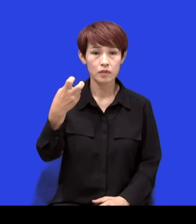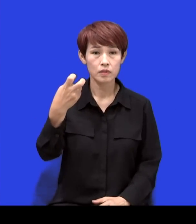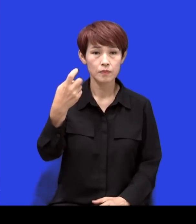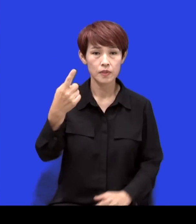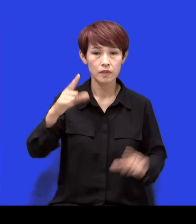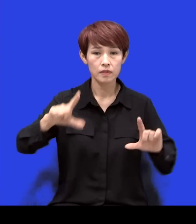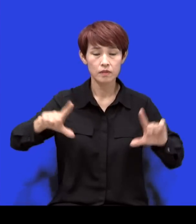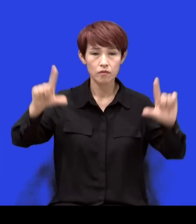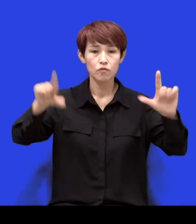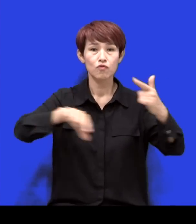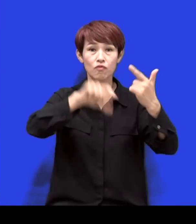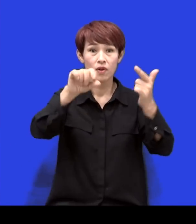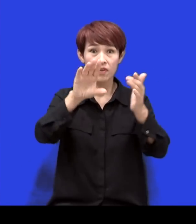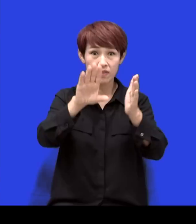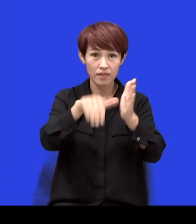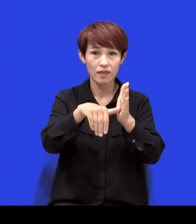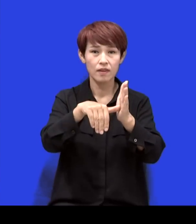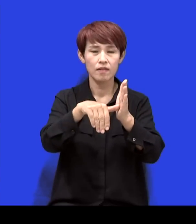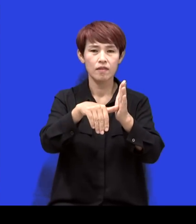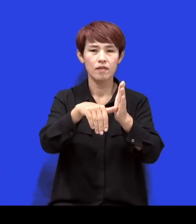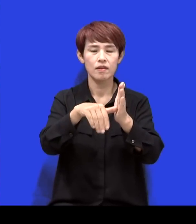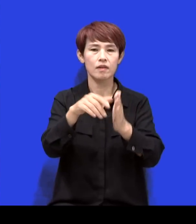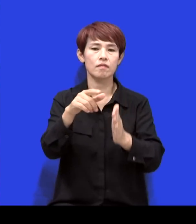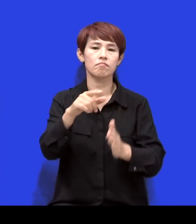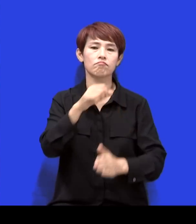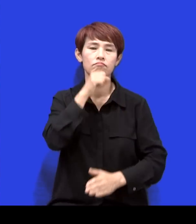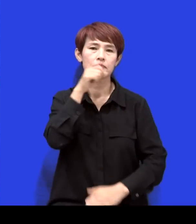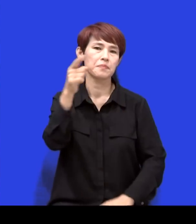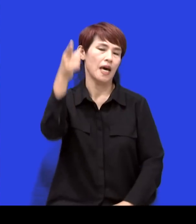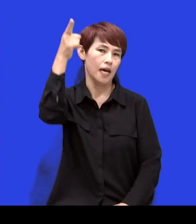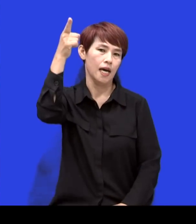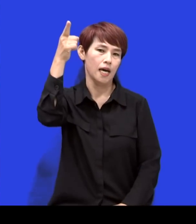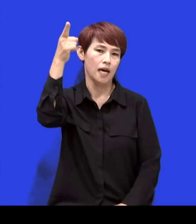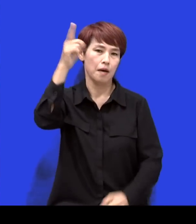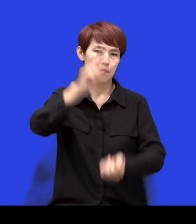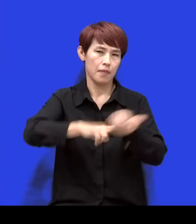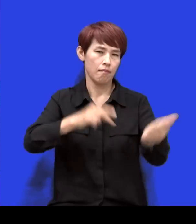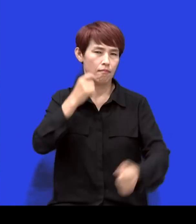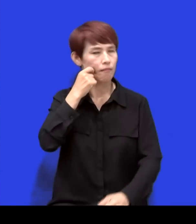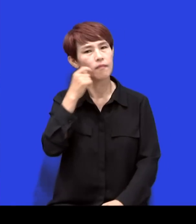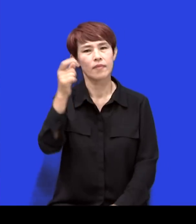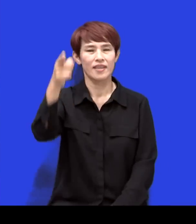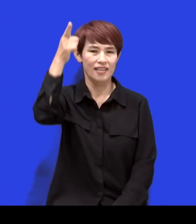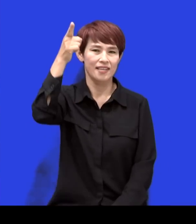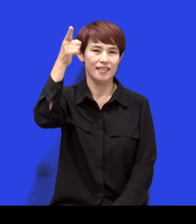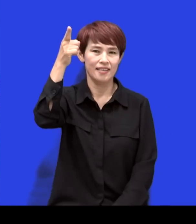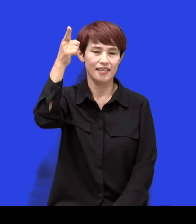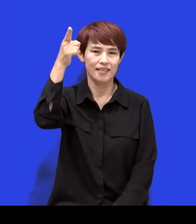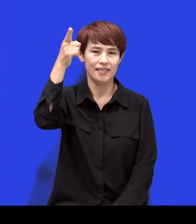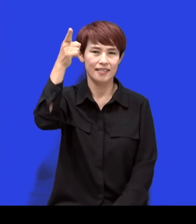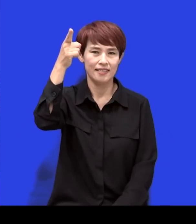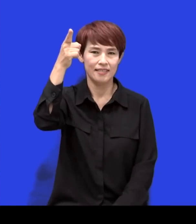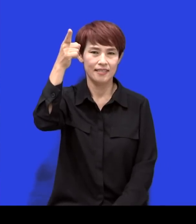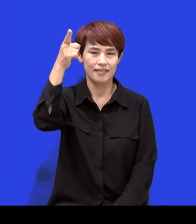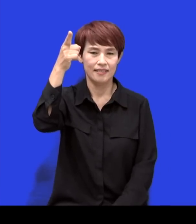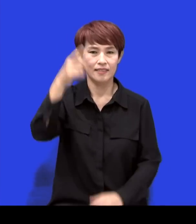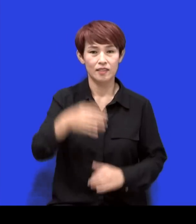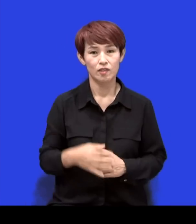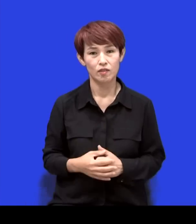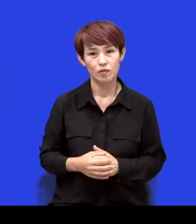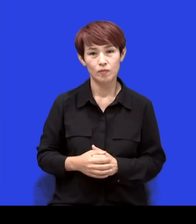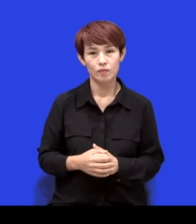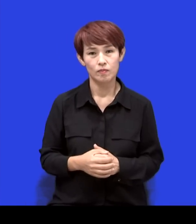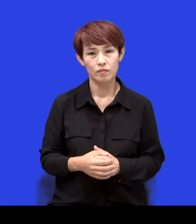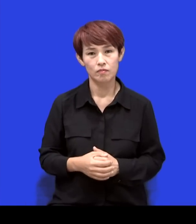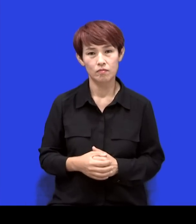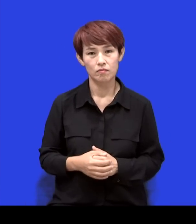밀리의 서재라는 전자책 사이트에서 1위를 합니다. 저희 아내한테 제가 지방의 문학관에서 그때 다른 작업을 하고 있었는데 네. 전화 와서